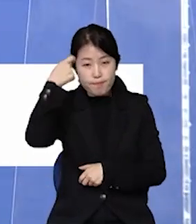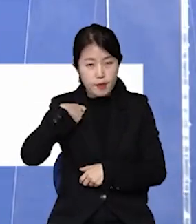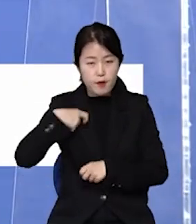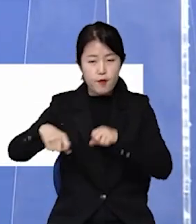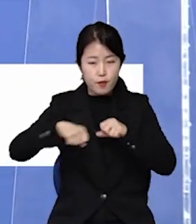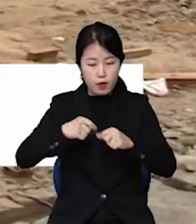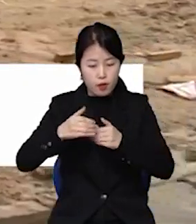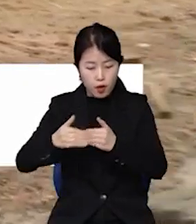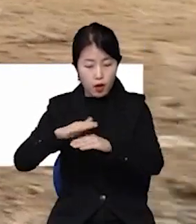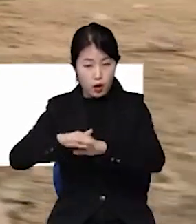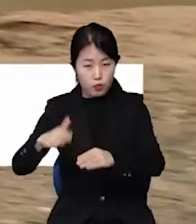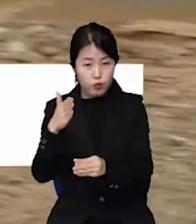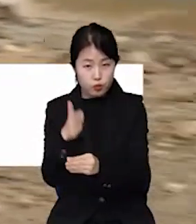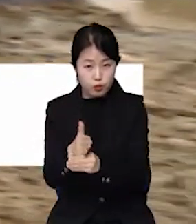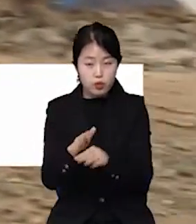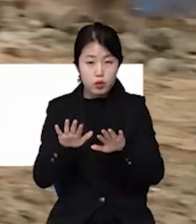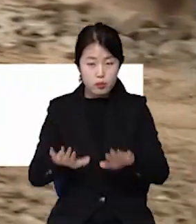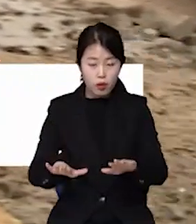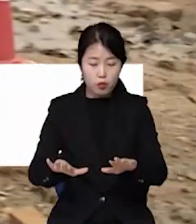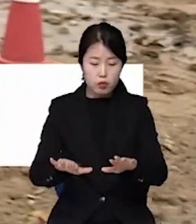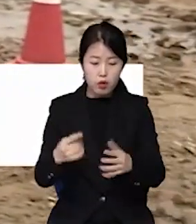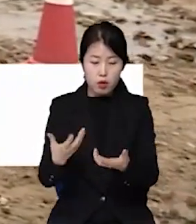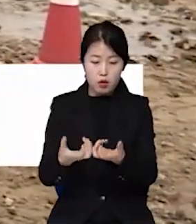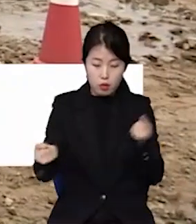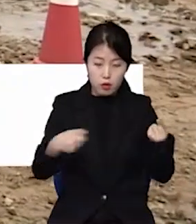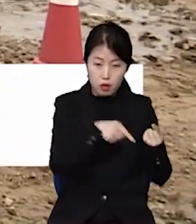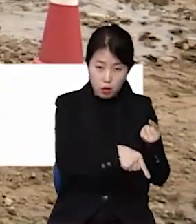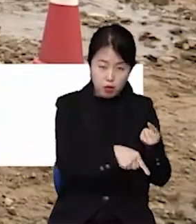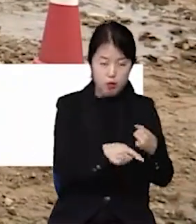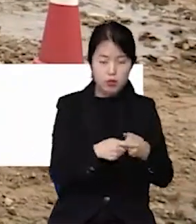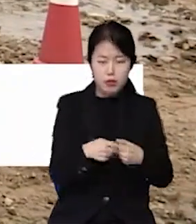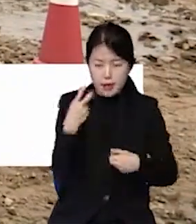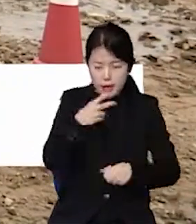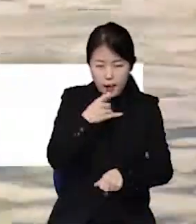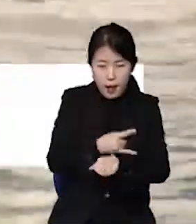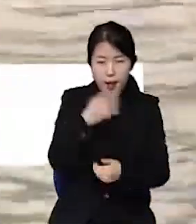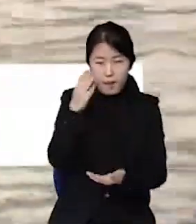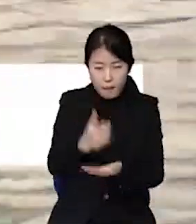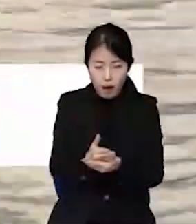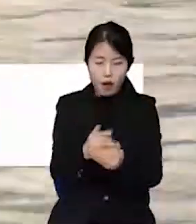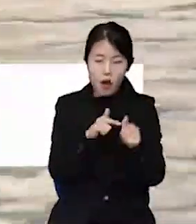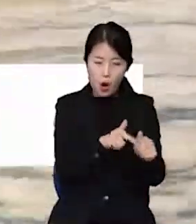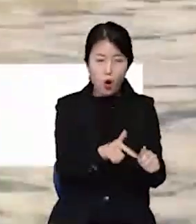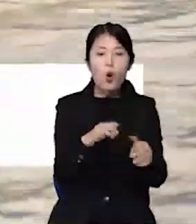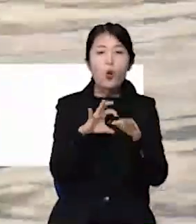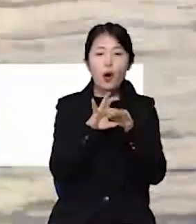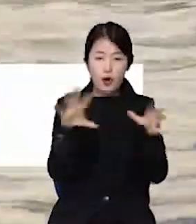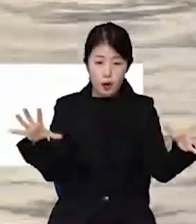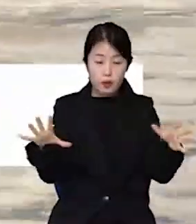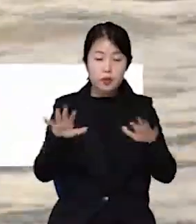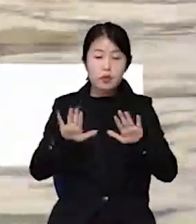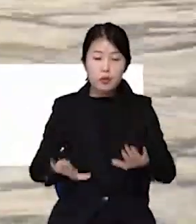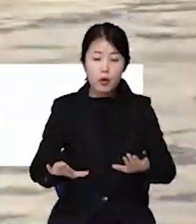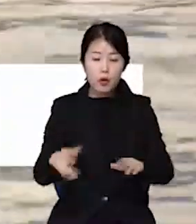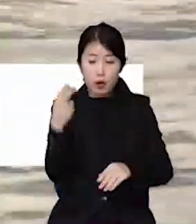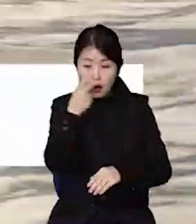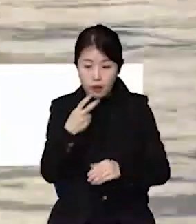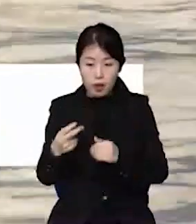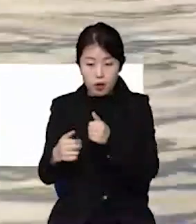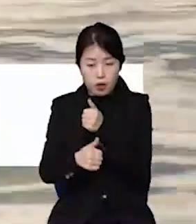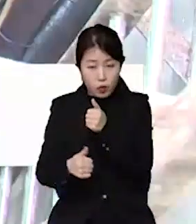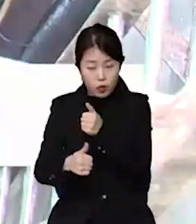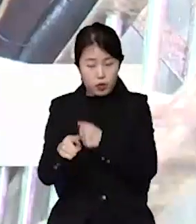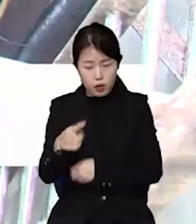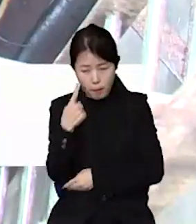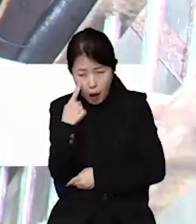하고 있다며 독립된 감사기구에 감사하라, 하지 마라 요구하지 않더라도 감사위원회가 문제를